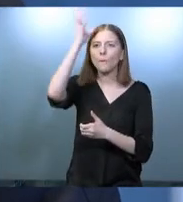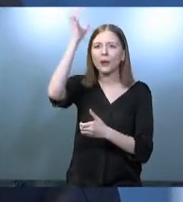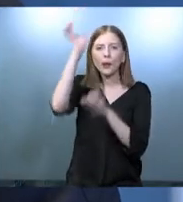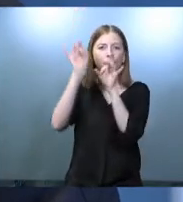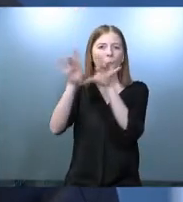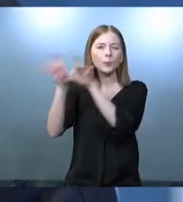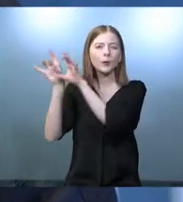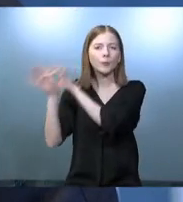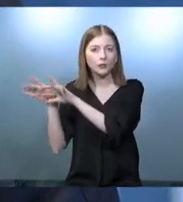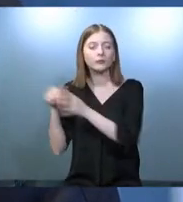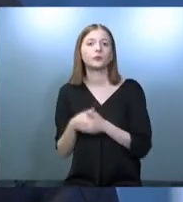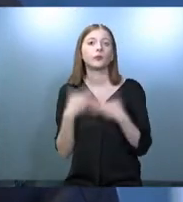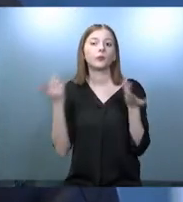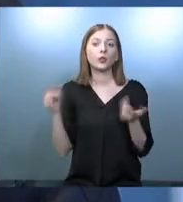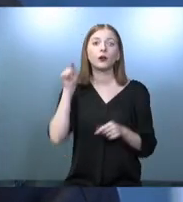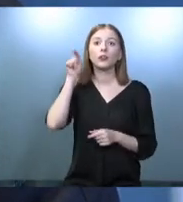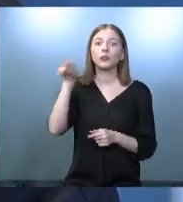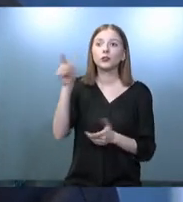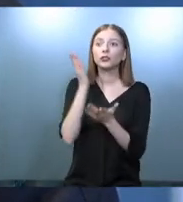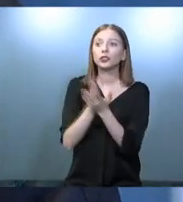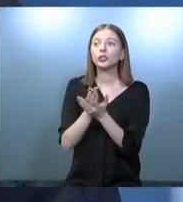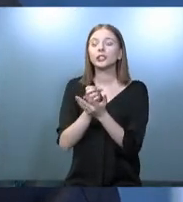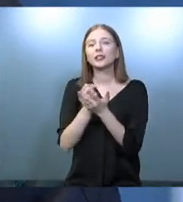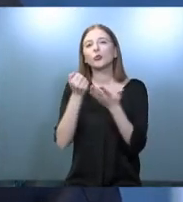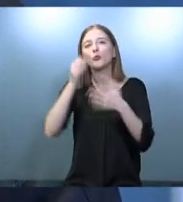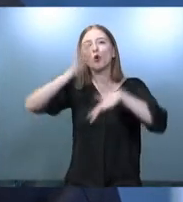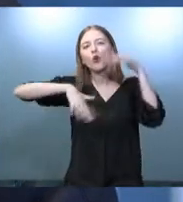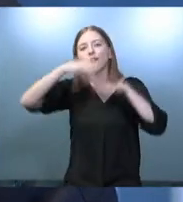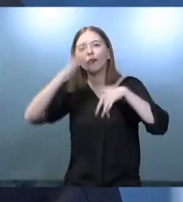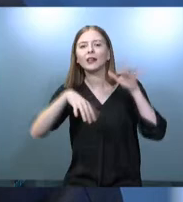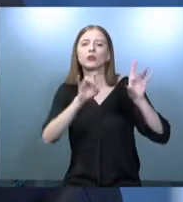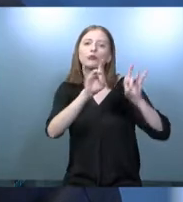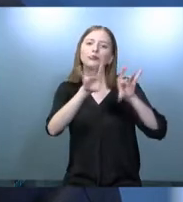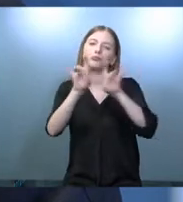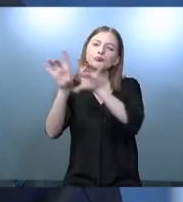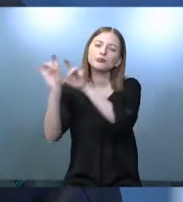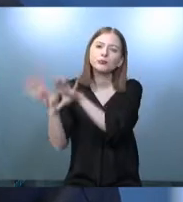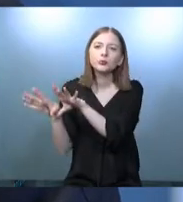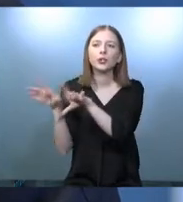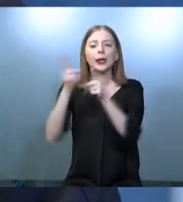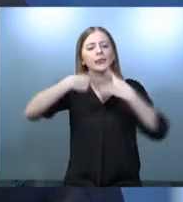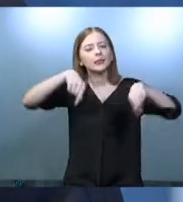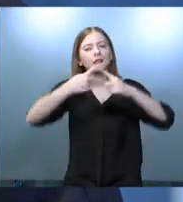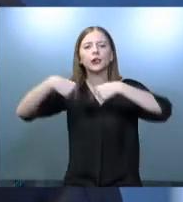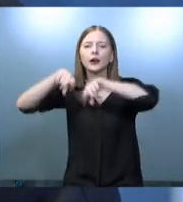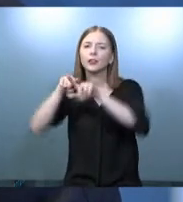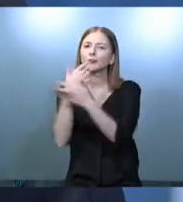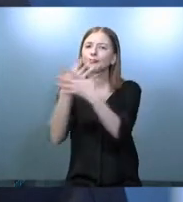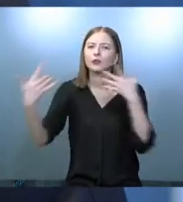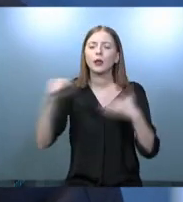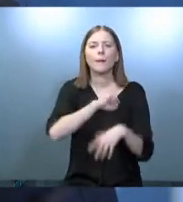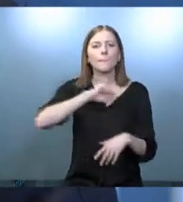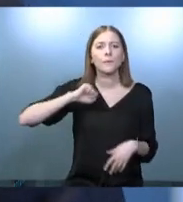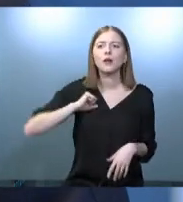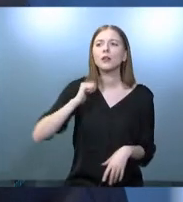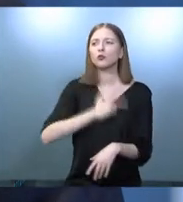Mūsų sąraše yra labai skirtingų specialybių ir sričių žinovų. Ir medikų,